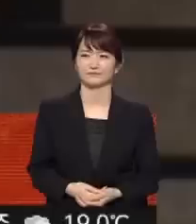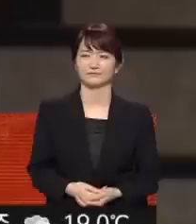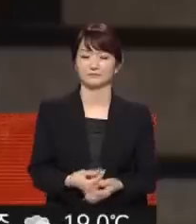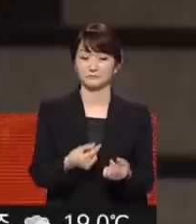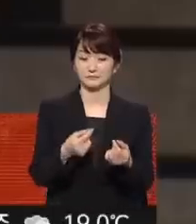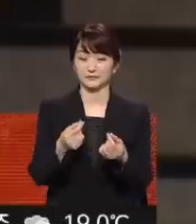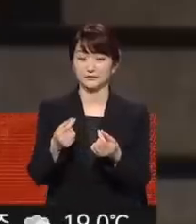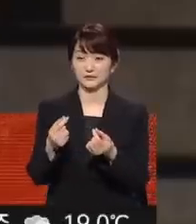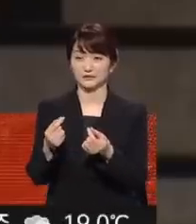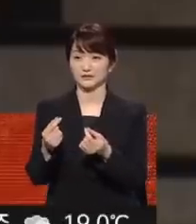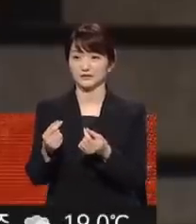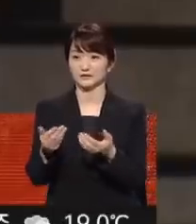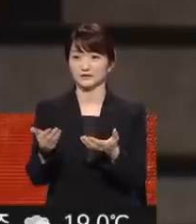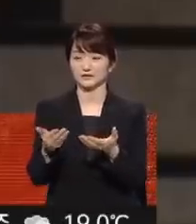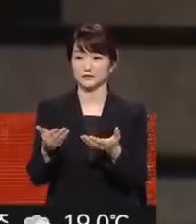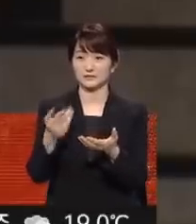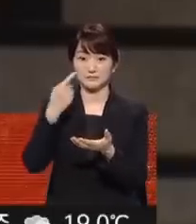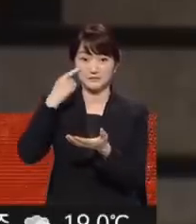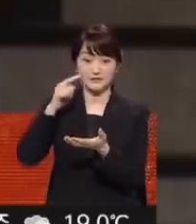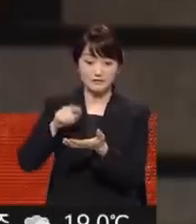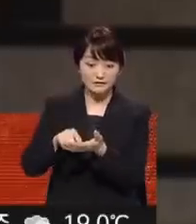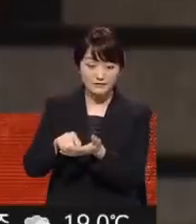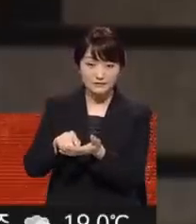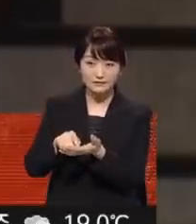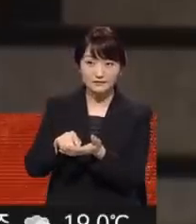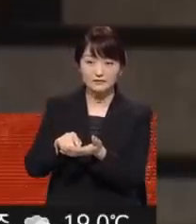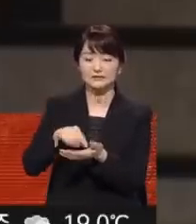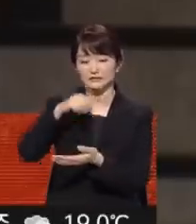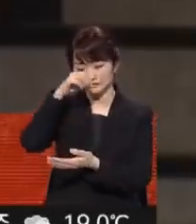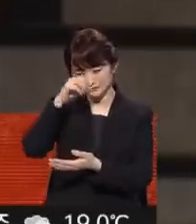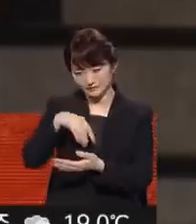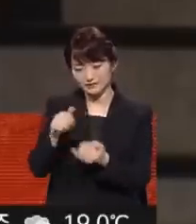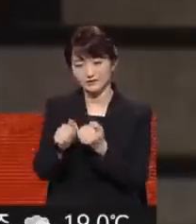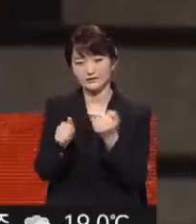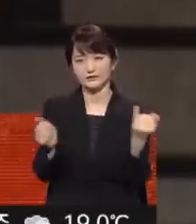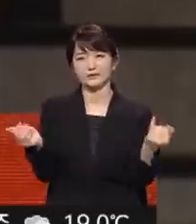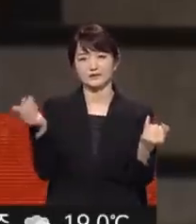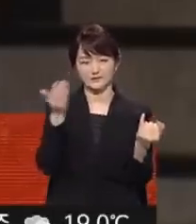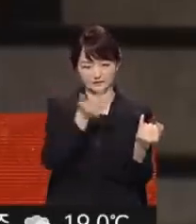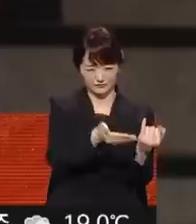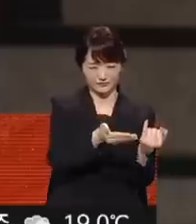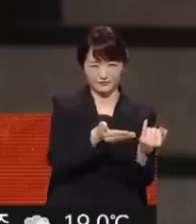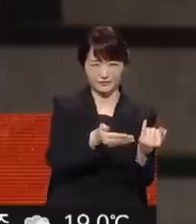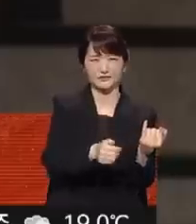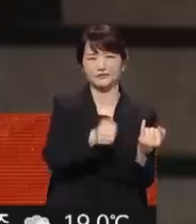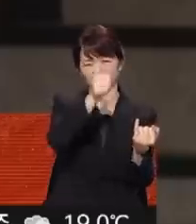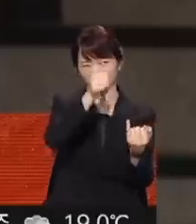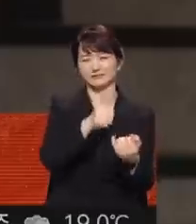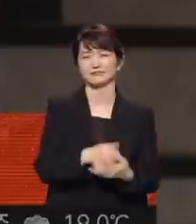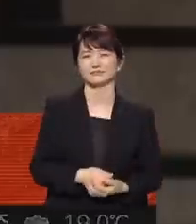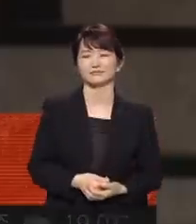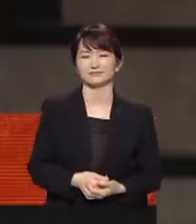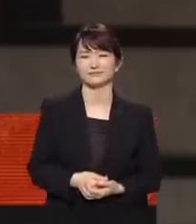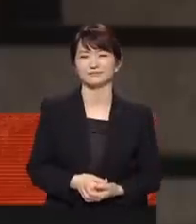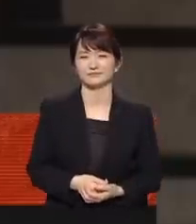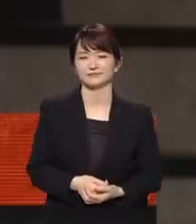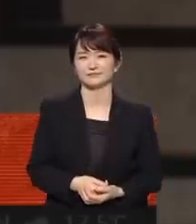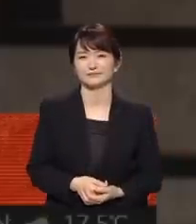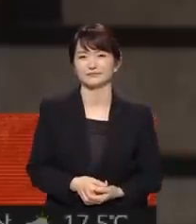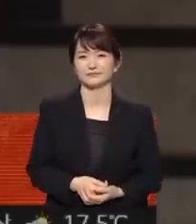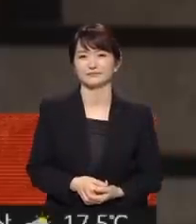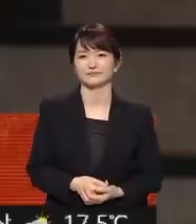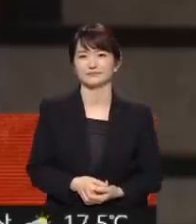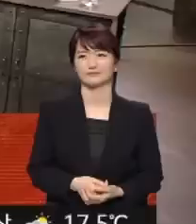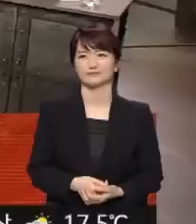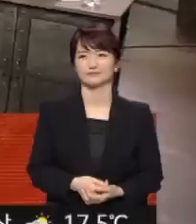밝혀지는 순간은 그냥 바로 자진 반납하고 그렇게 가는 것이 맞죠. 납세를 하셨습니까? 예. 아 그러셨구나. 자